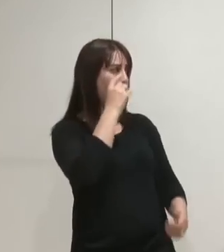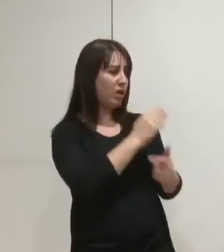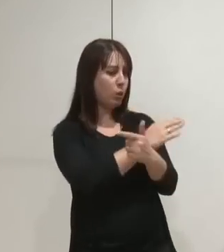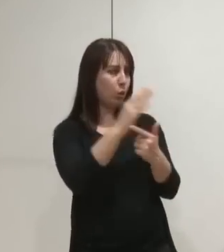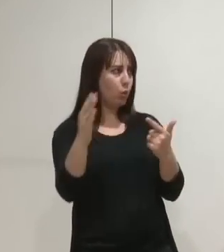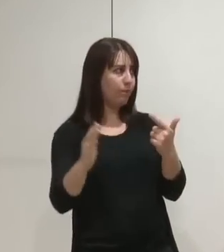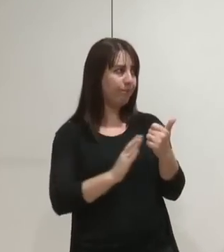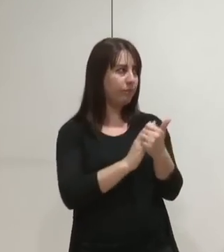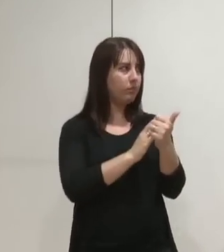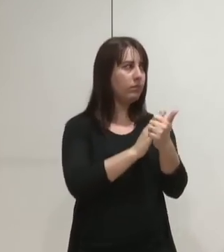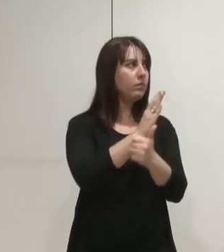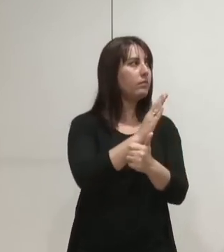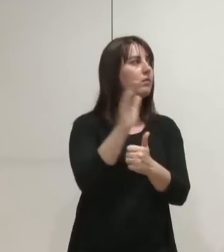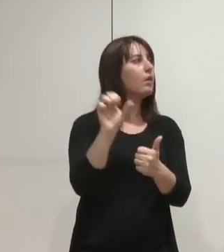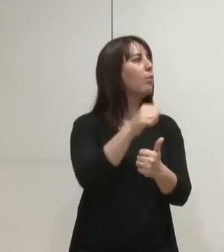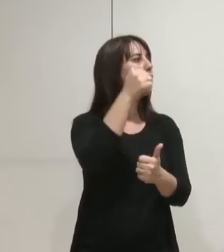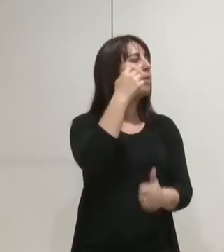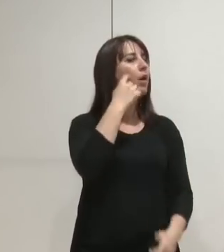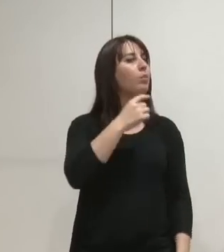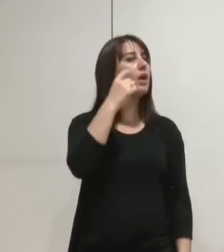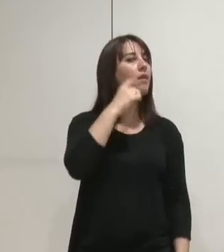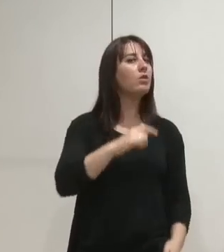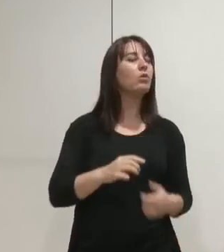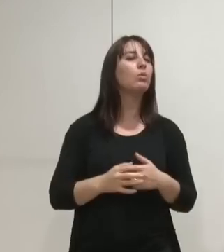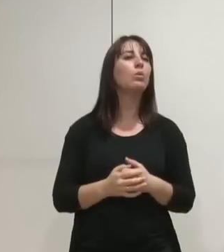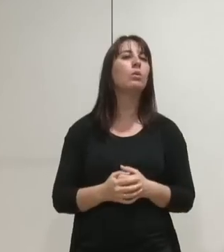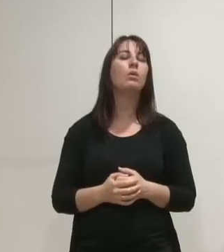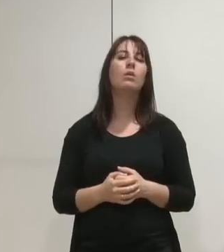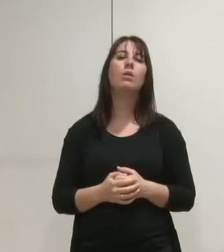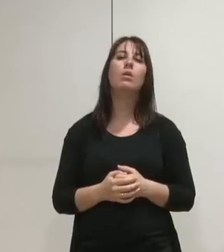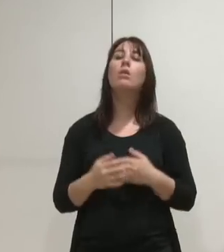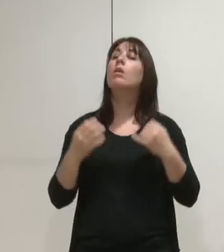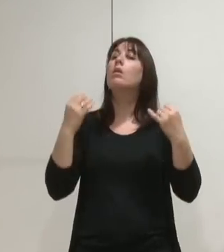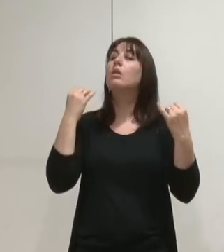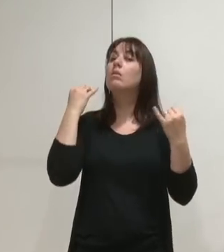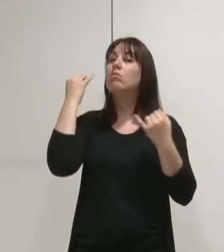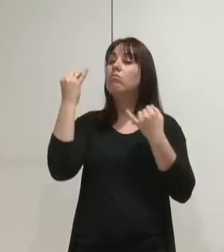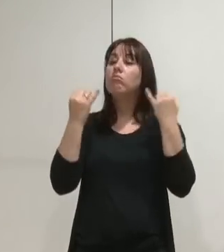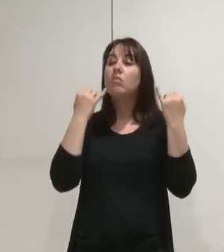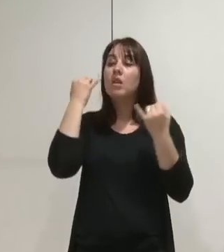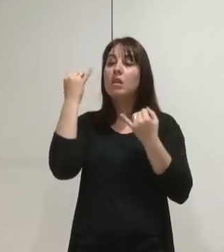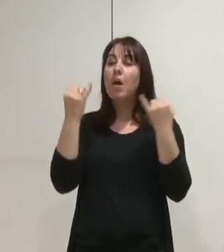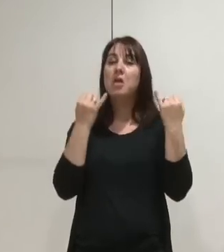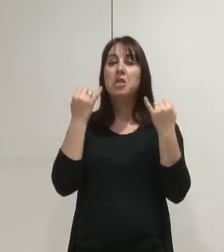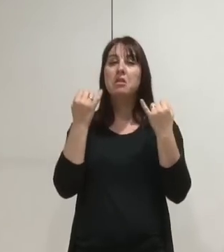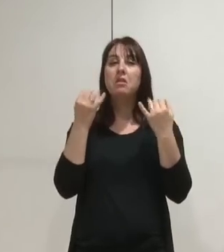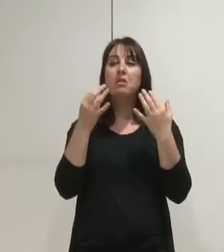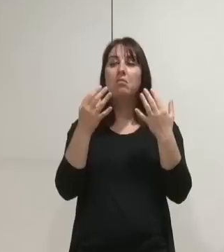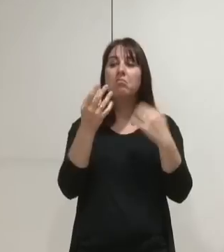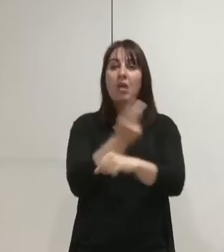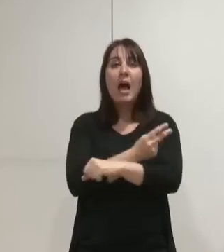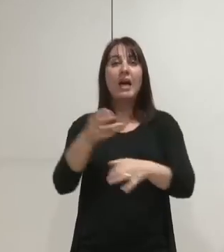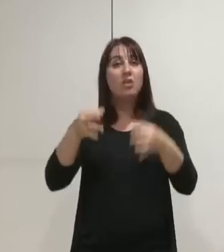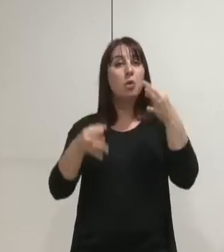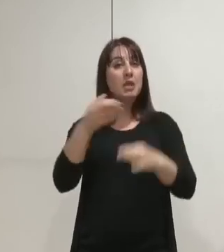la première c'est que que se serait-il passé quel risque juridique le maire aurait-il